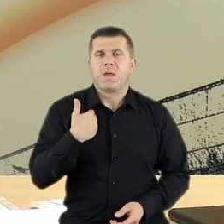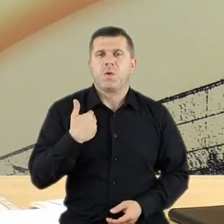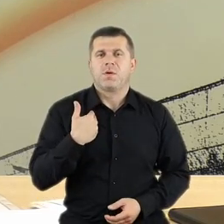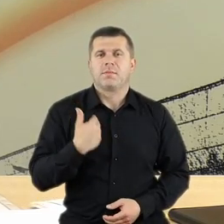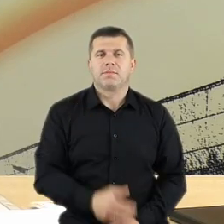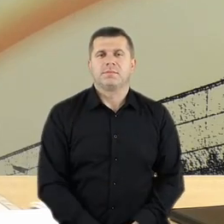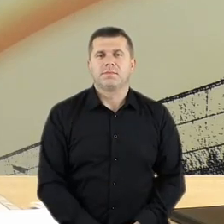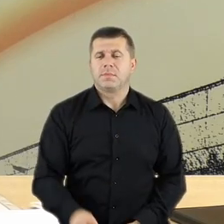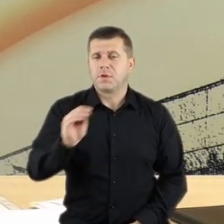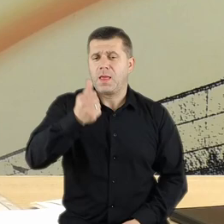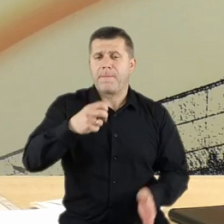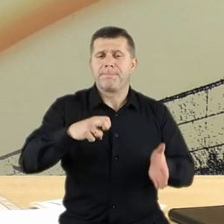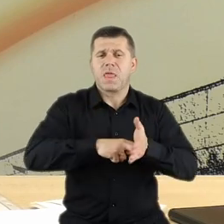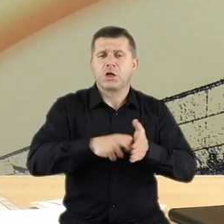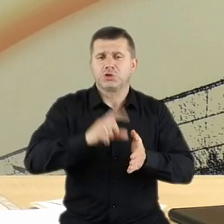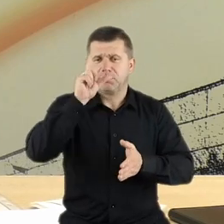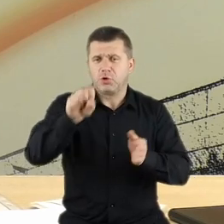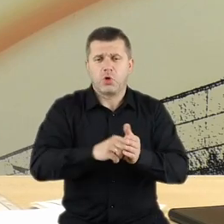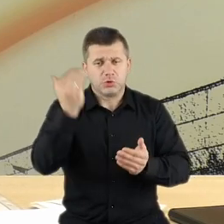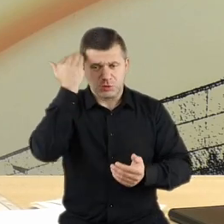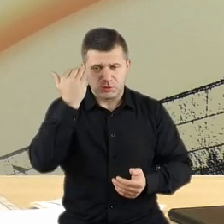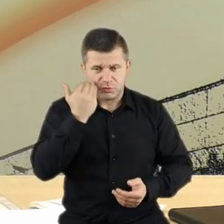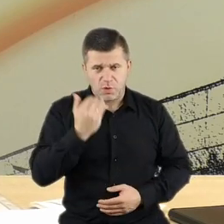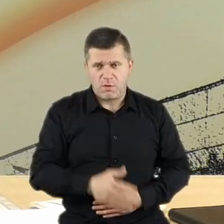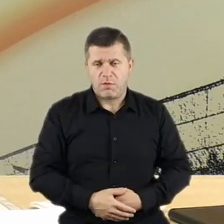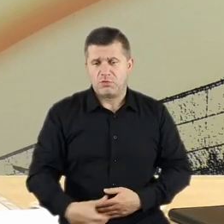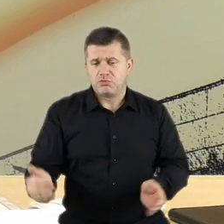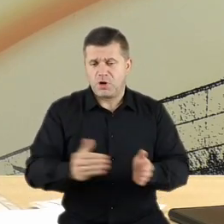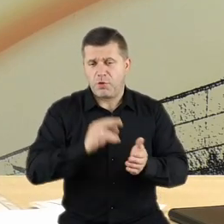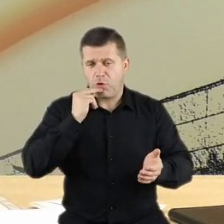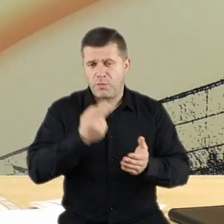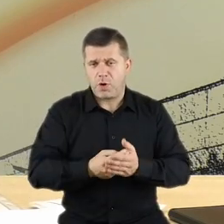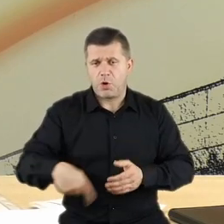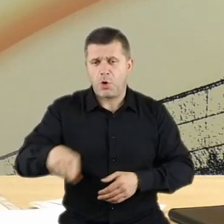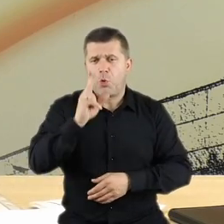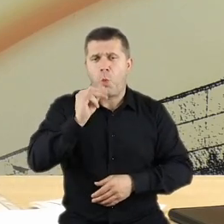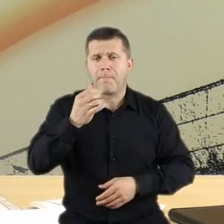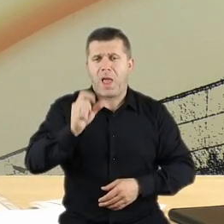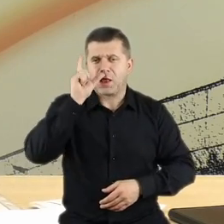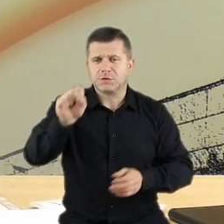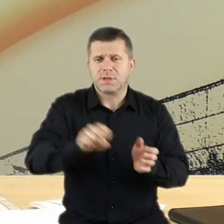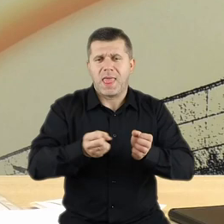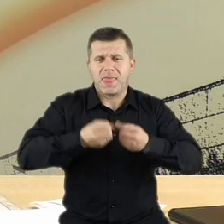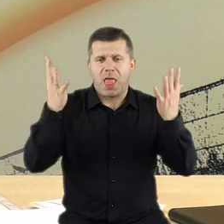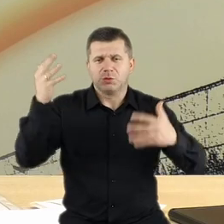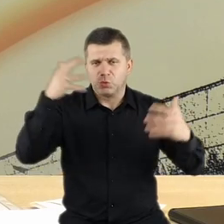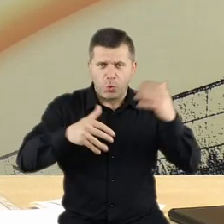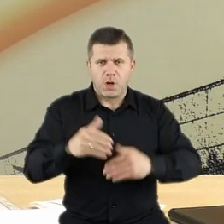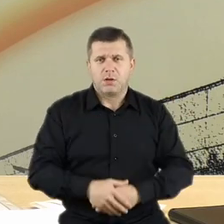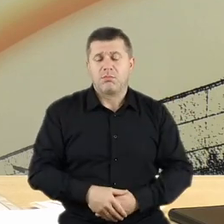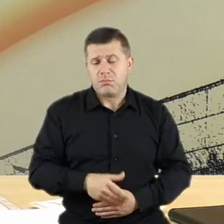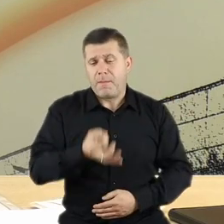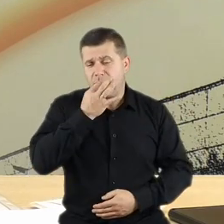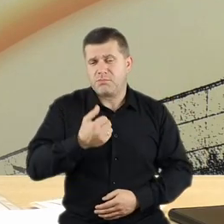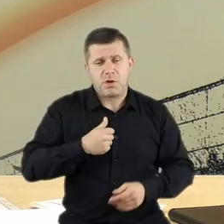jeszcze jedno pielgrzymka idzie do Częstochowy to potrzeba było odpowiedzieć Kompanii idzie na Jasną Górę takich pytań było